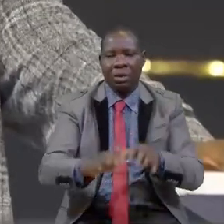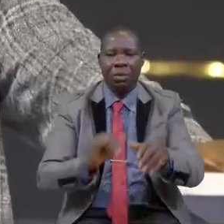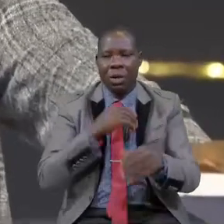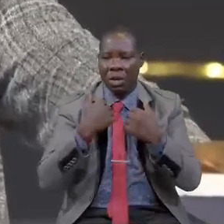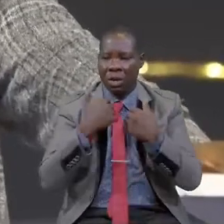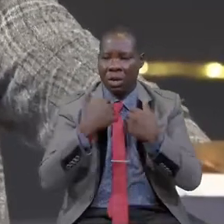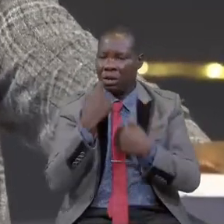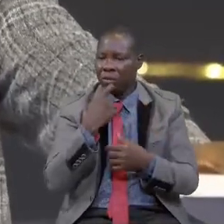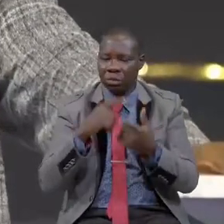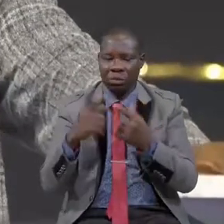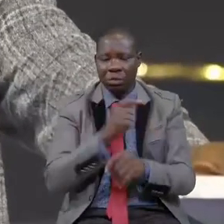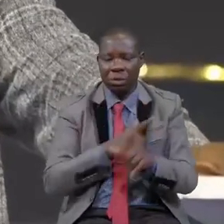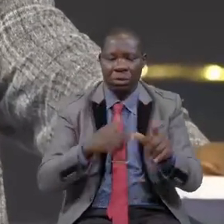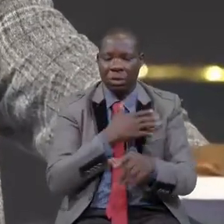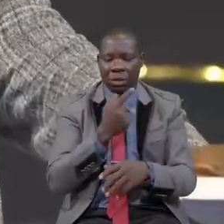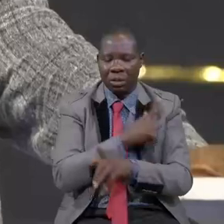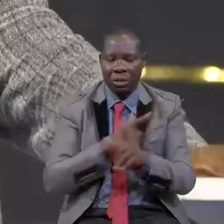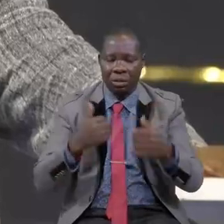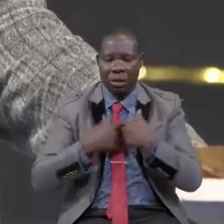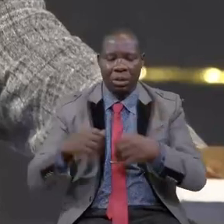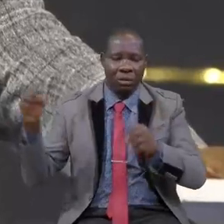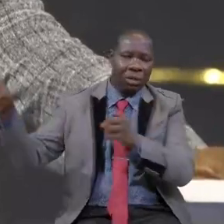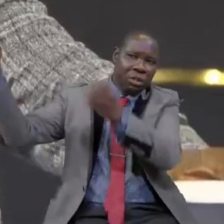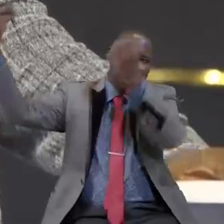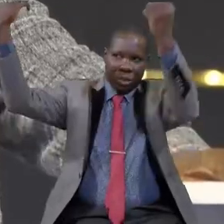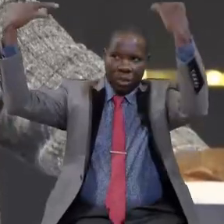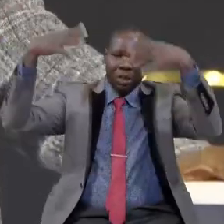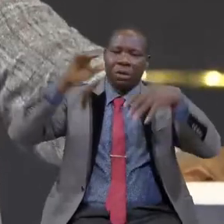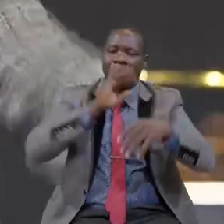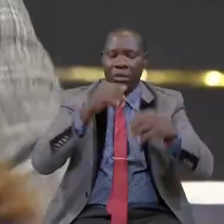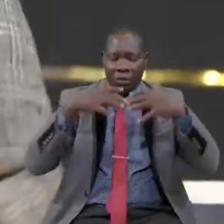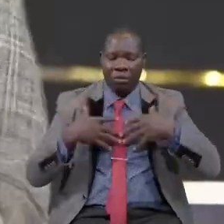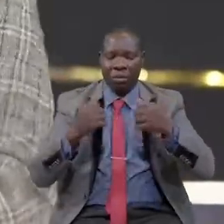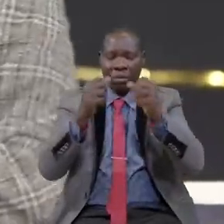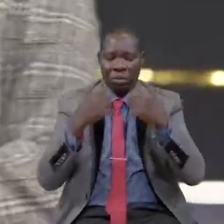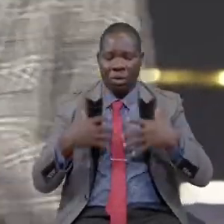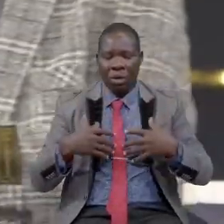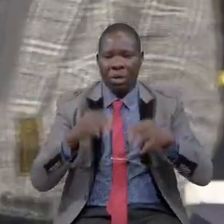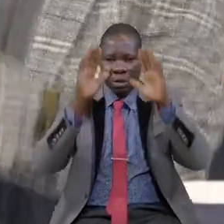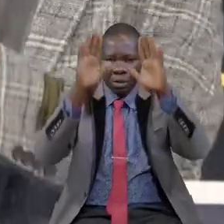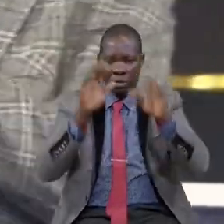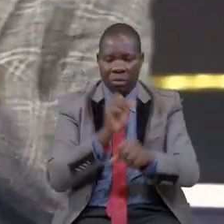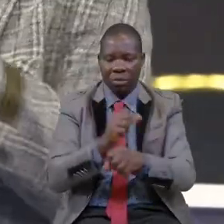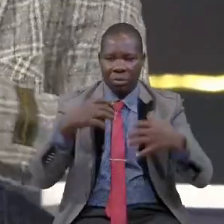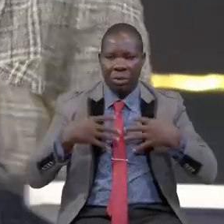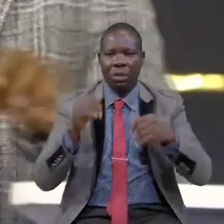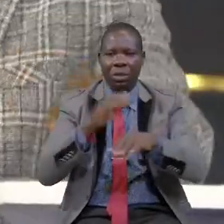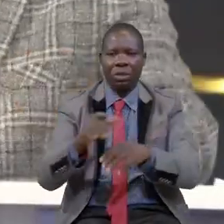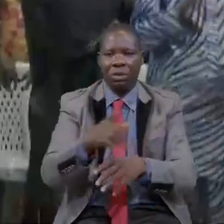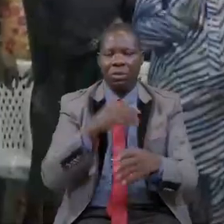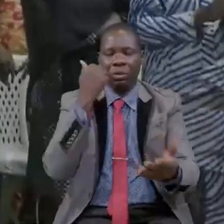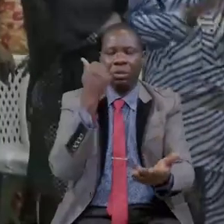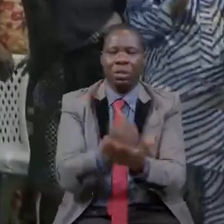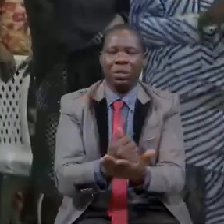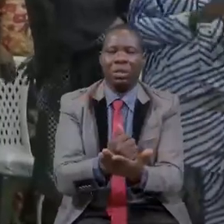J'ai déjà parlé au Seigneur et le Seigneur a déversé sa guérison sur toi. Amen.